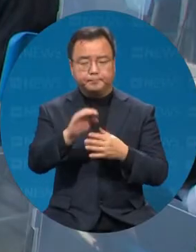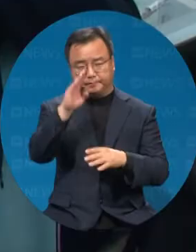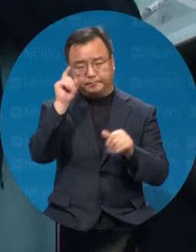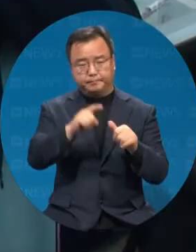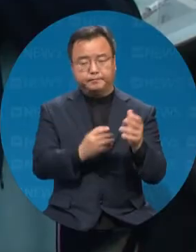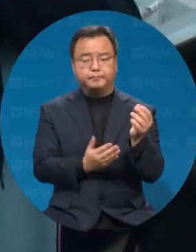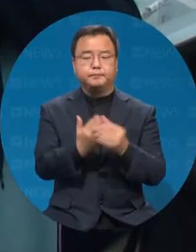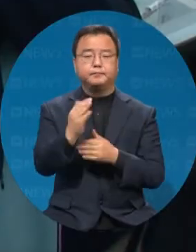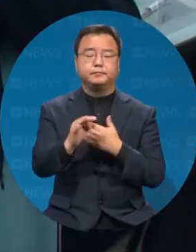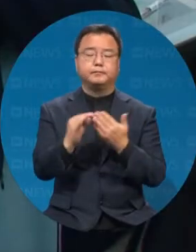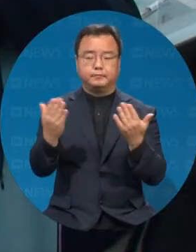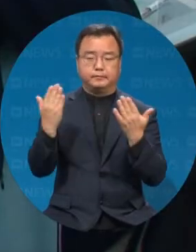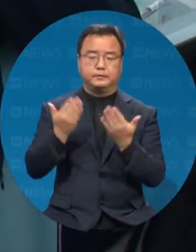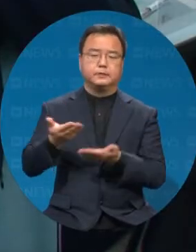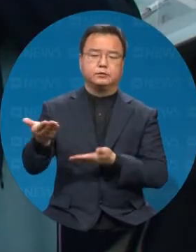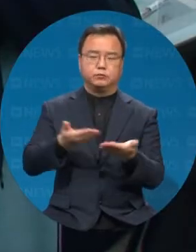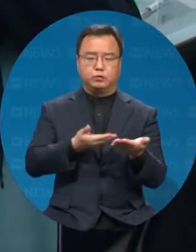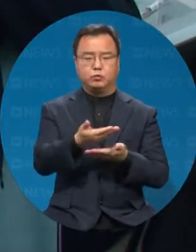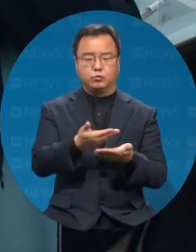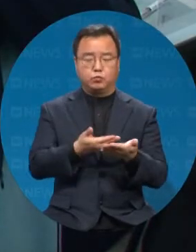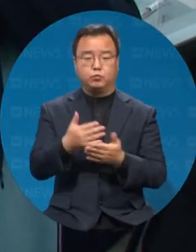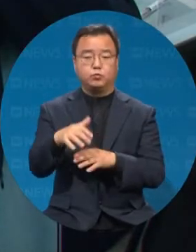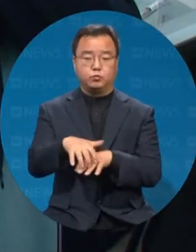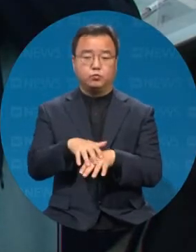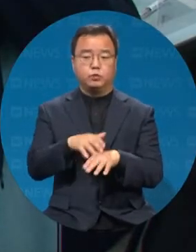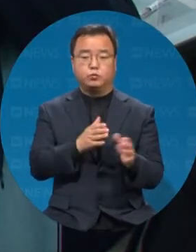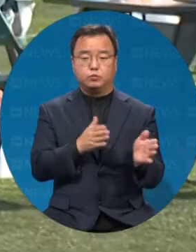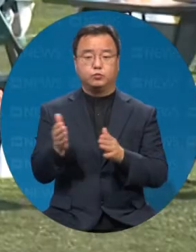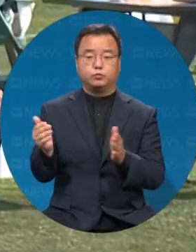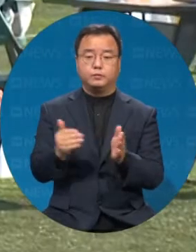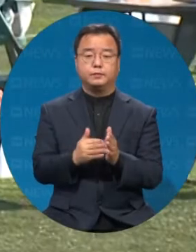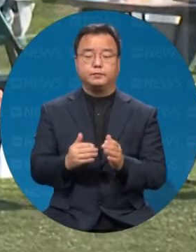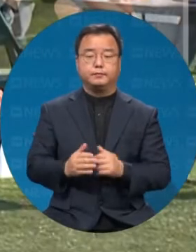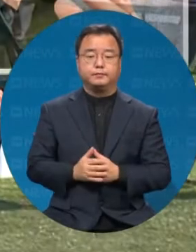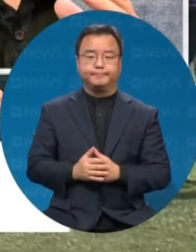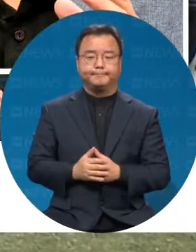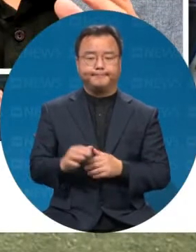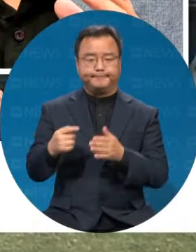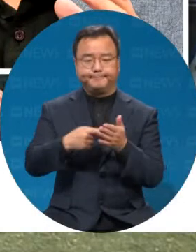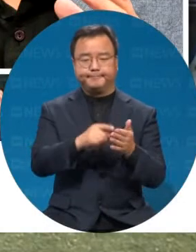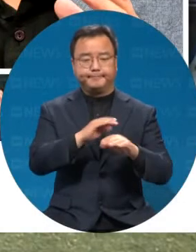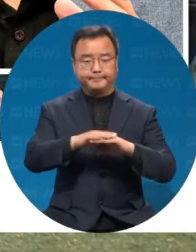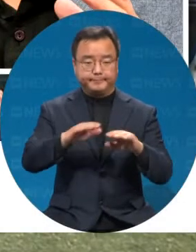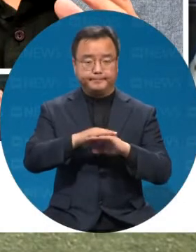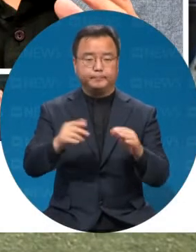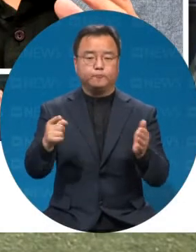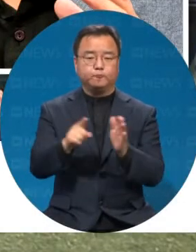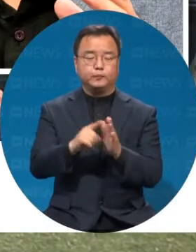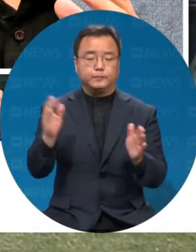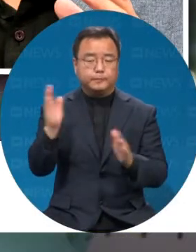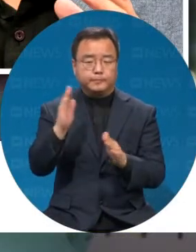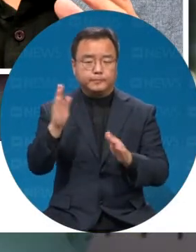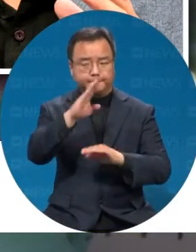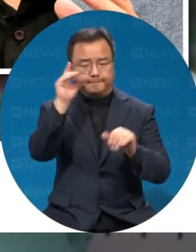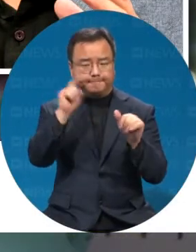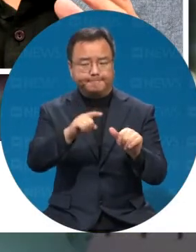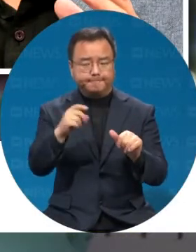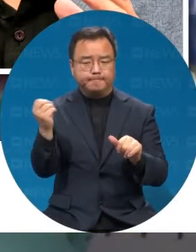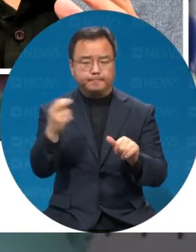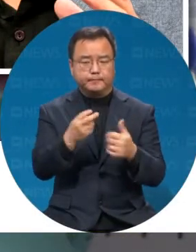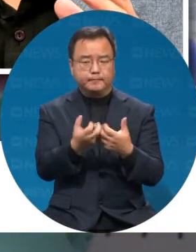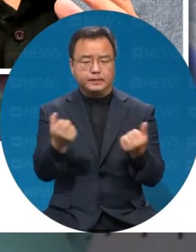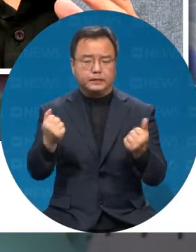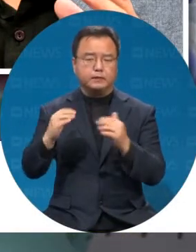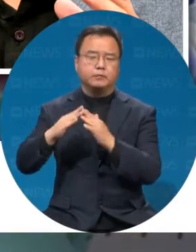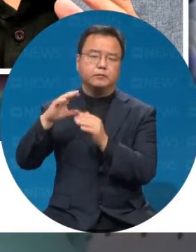학교와 바로 공유하는 대응 체계를 갖추어 썼습니다 적극 대응하기 위해서는 학생 확진 경기 자에